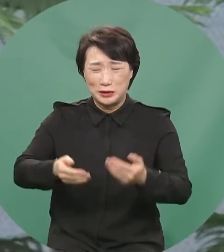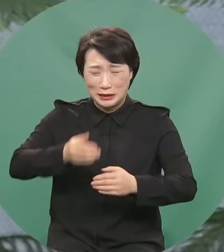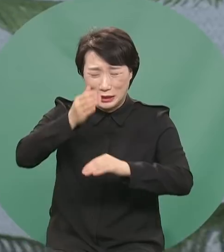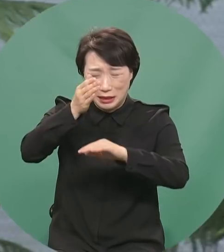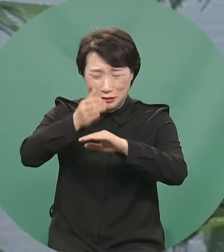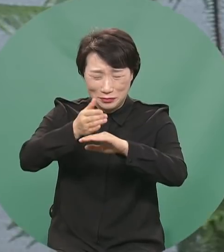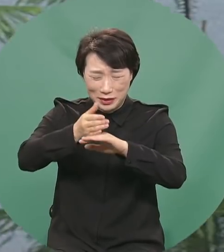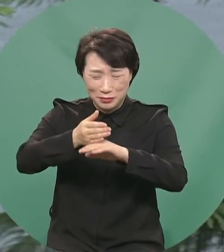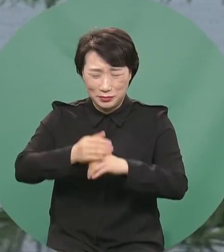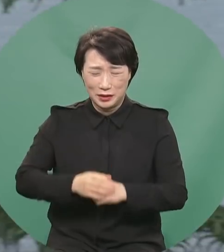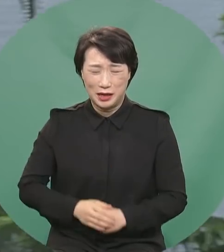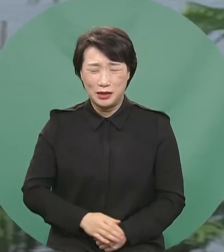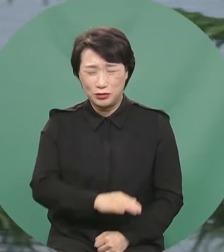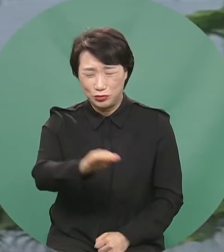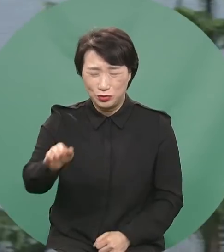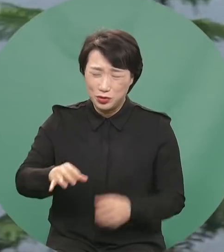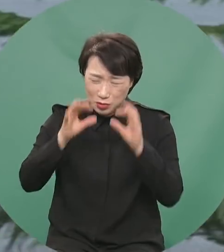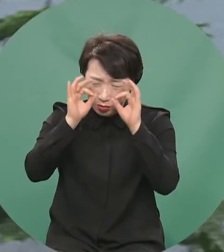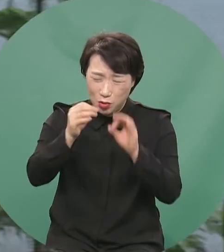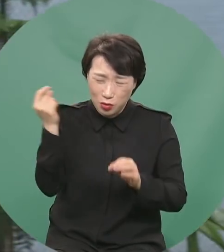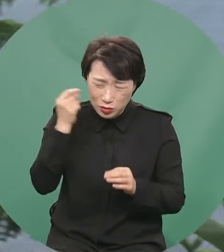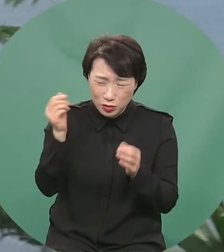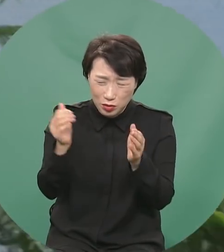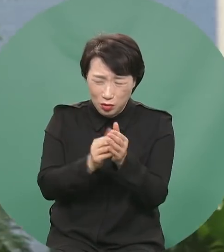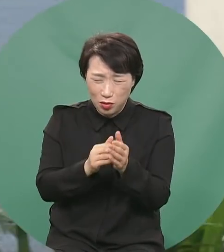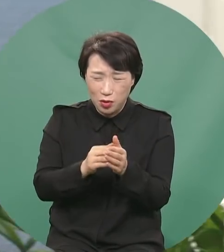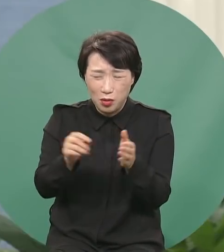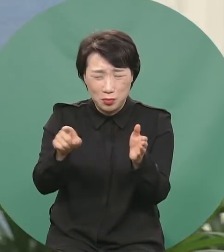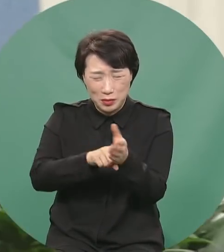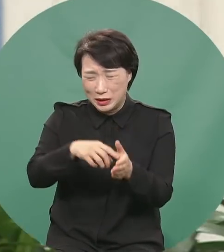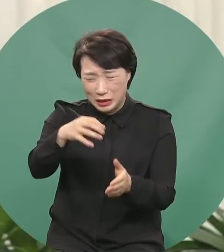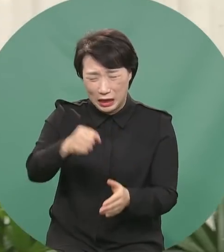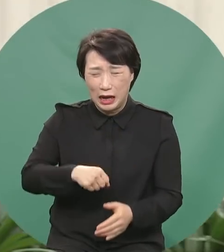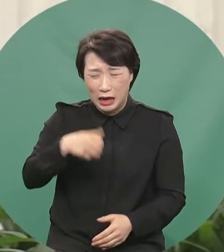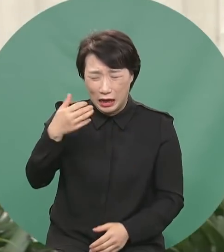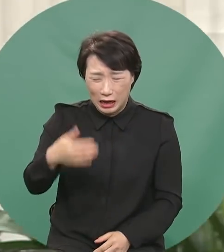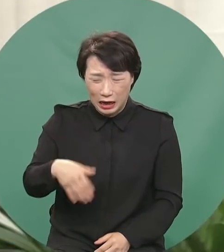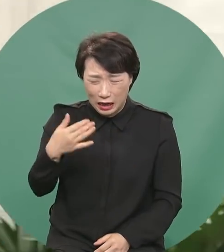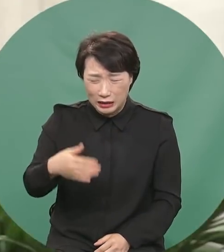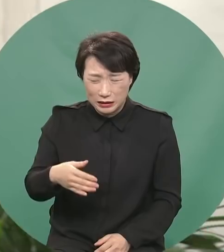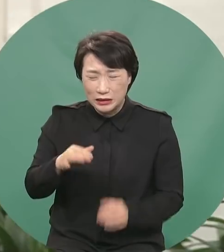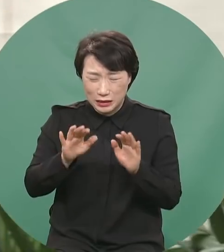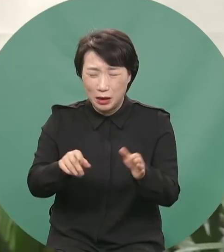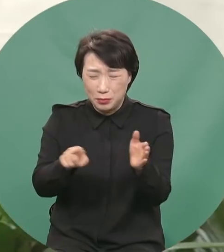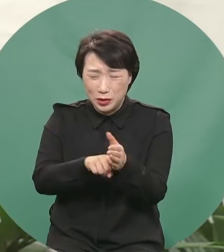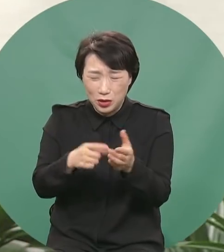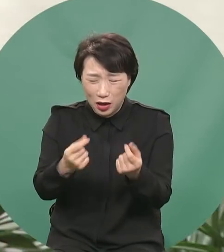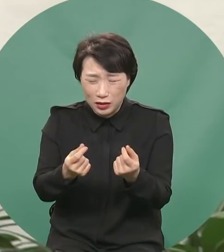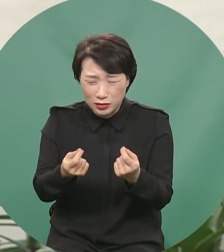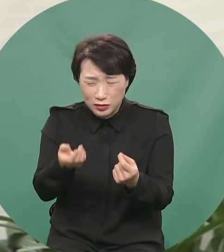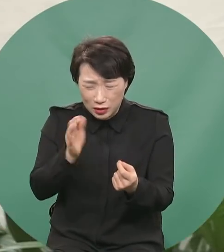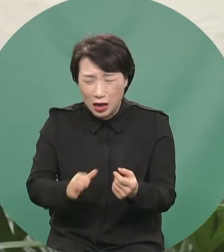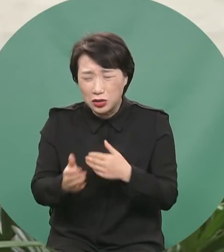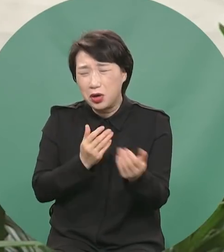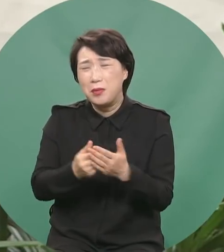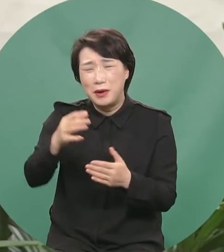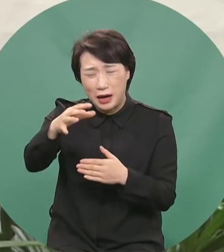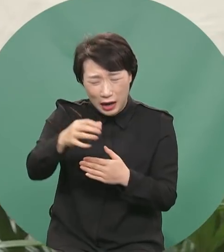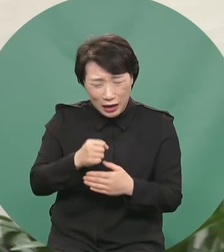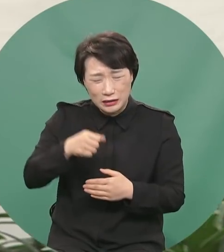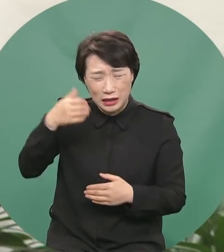감사합니다. 우리는 듣기만 듣지 믿으려 하지 않습니다. 믿는 것 같은데 갖지